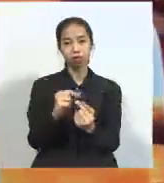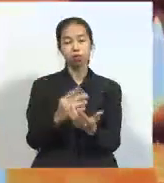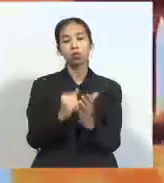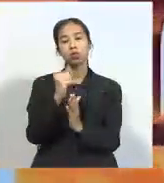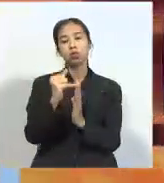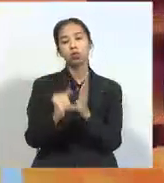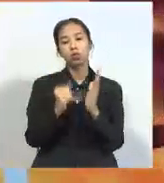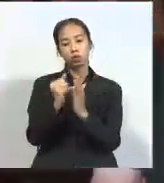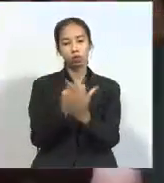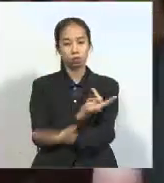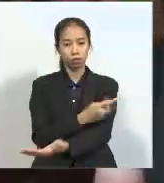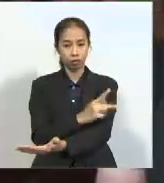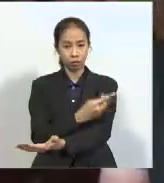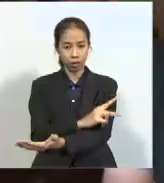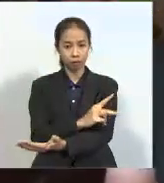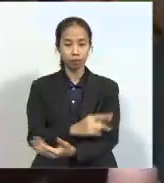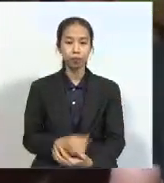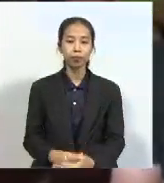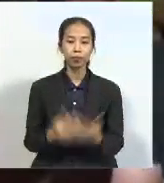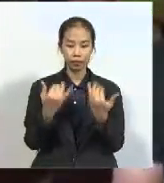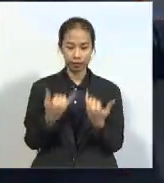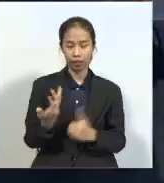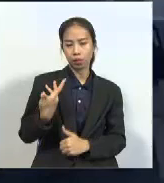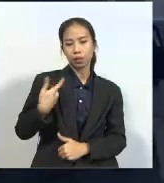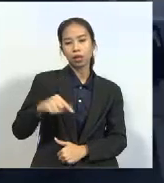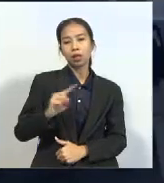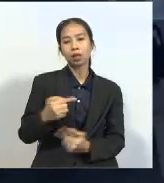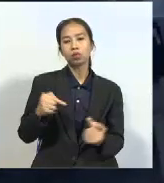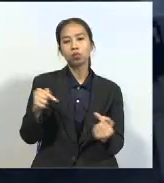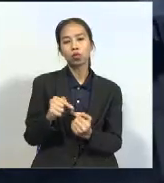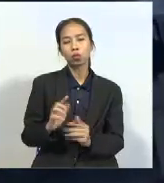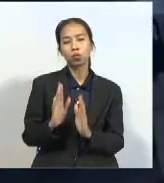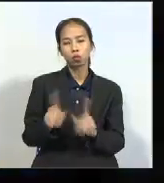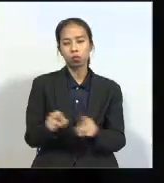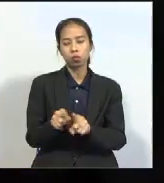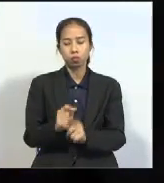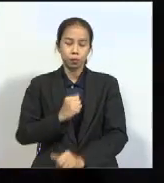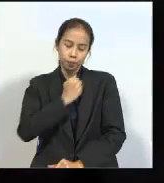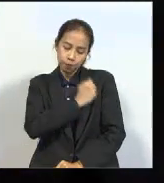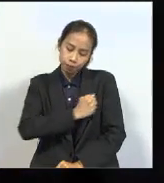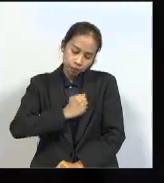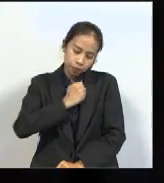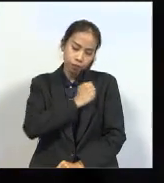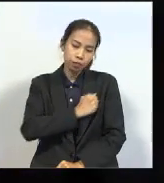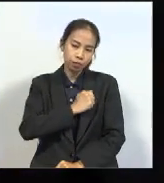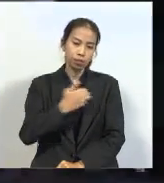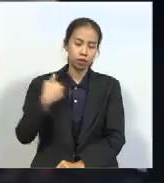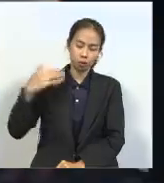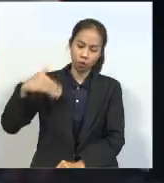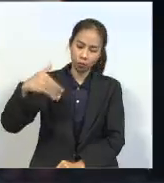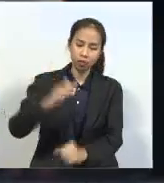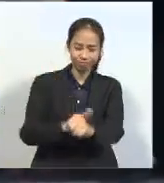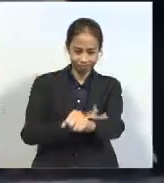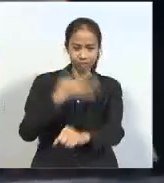องตำบลป่าตองอำเภอกระทู้จังหวัดภูเก็ตนะคะบรรยากาศแน่นอนก็ยังคงเต็มไปด้วยความโศกเศร้านะคะถึงแม้ว่าจะผ่านมานาน